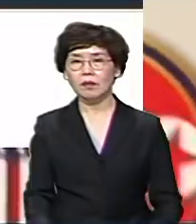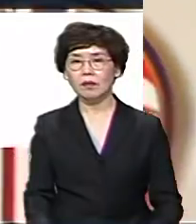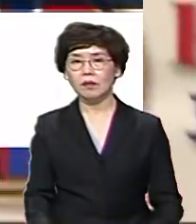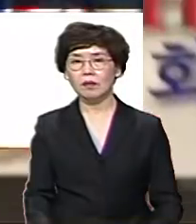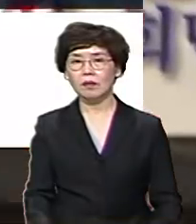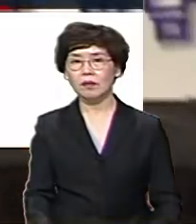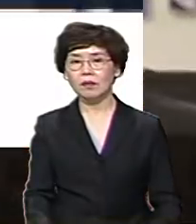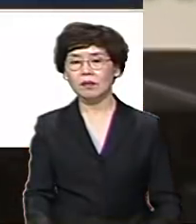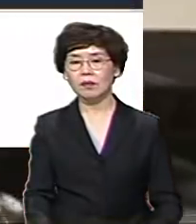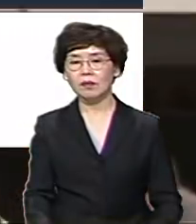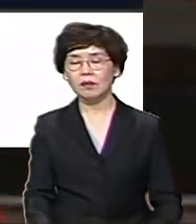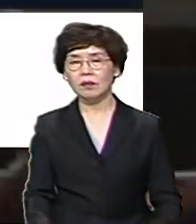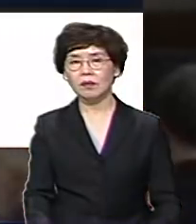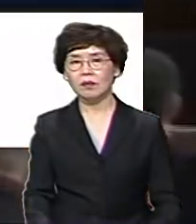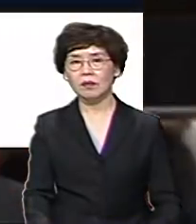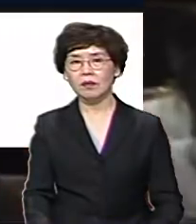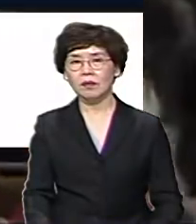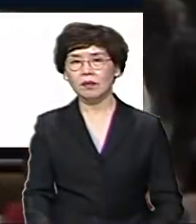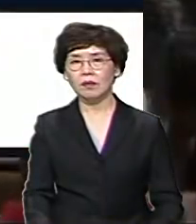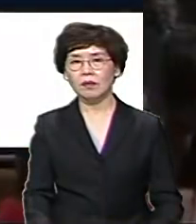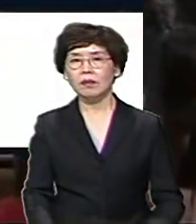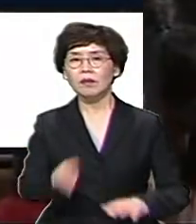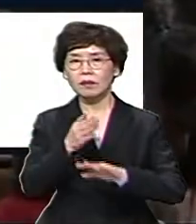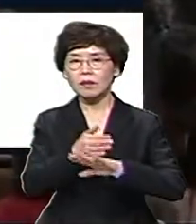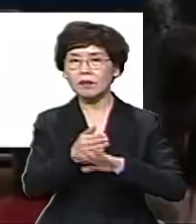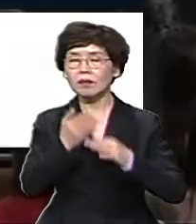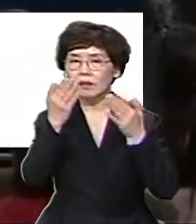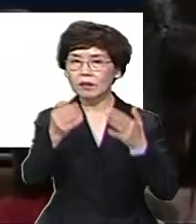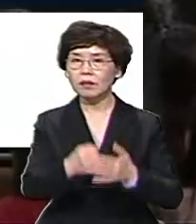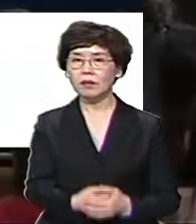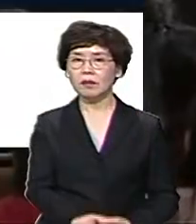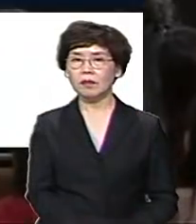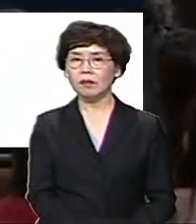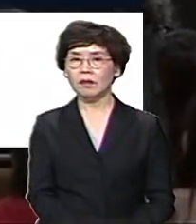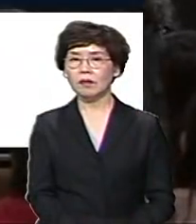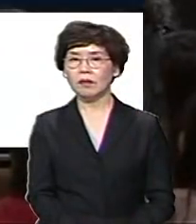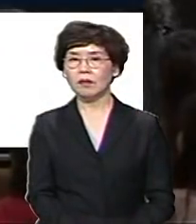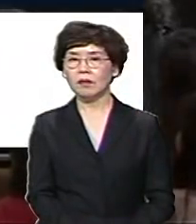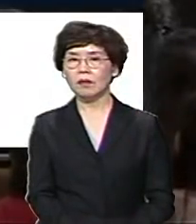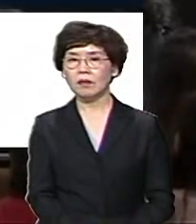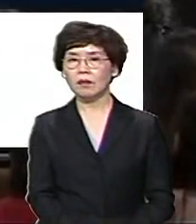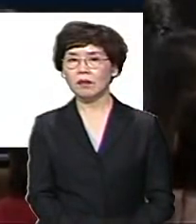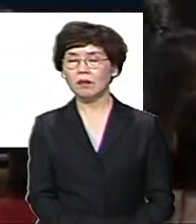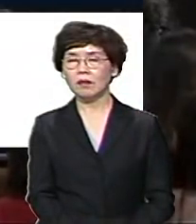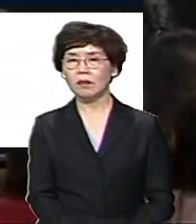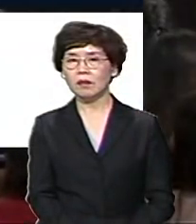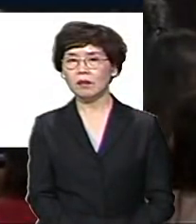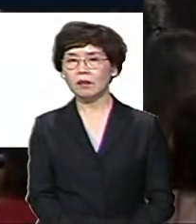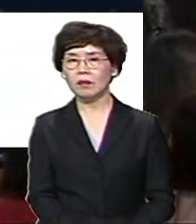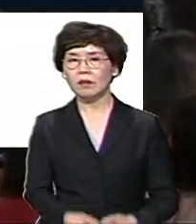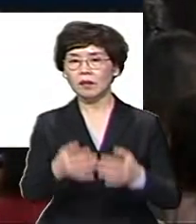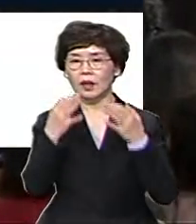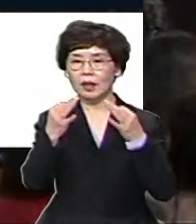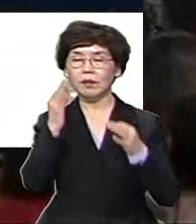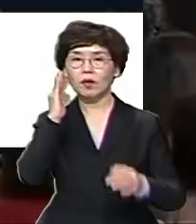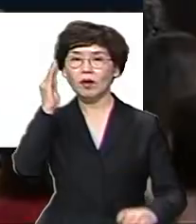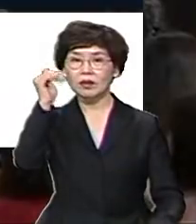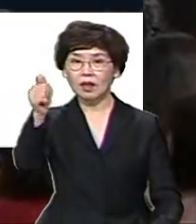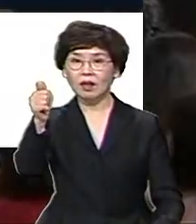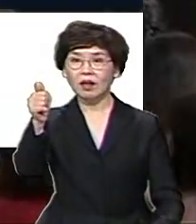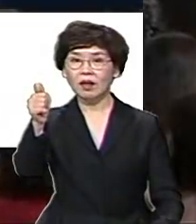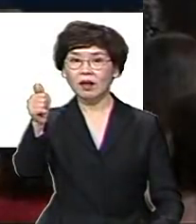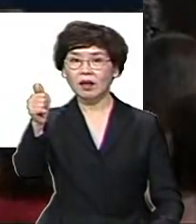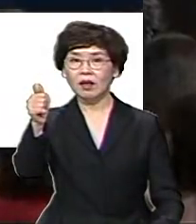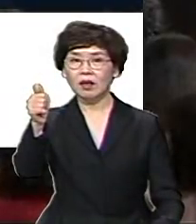위원장이 내려올 수 있었던 것입니다. 굉장히 많이 도움을 주셨습니다. 굉장히 훌륭한 지도자이십니다. 네, 질문하세요. 예.